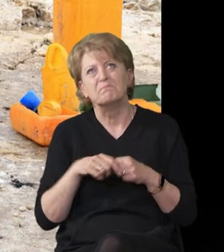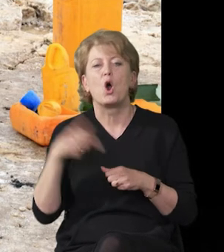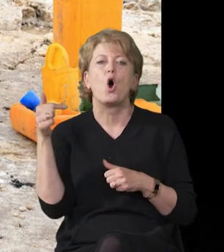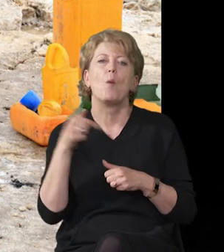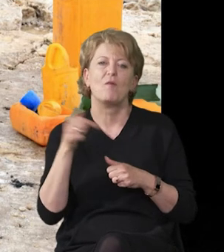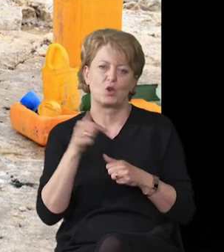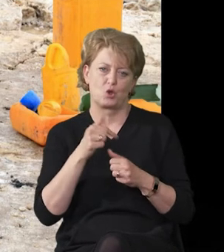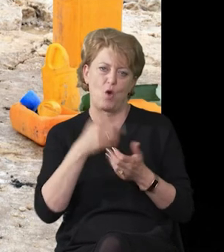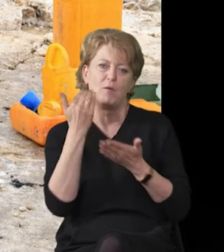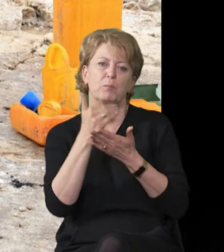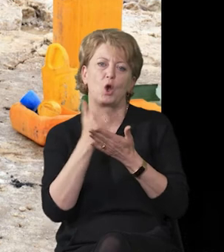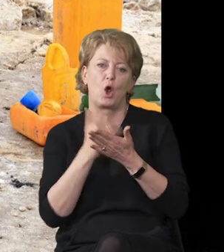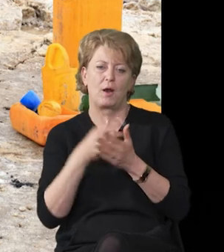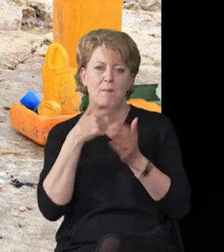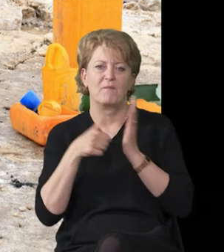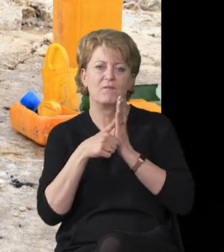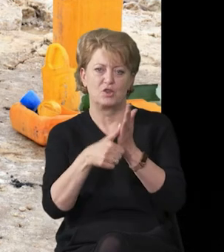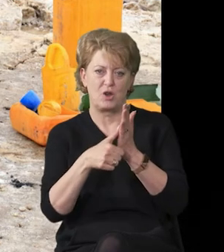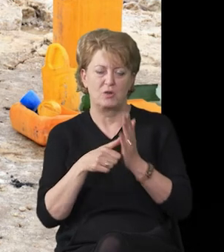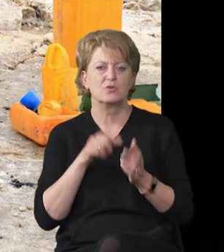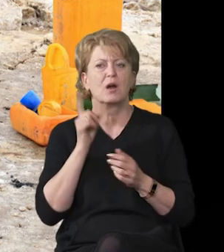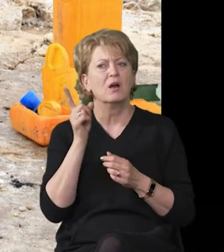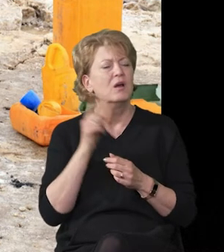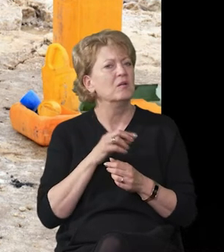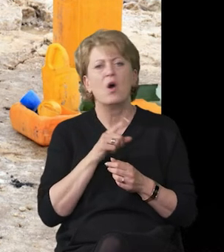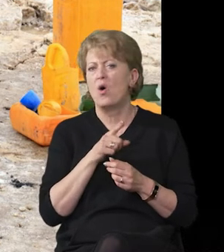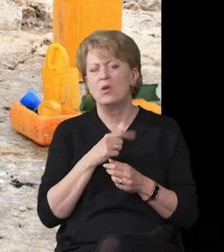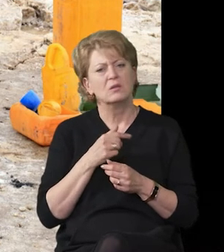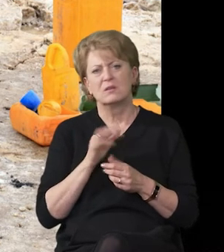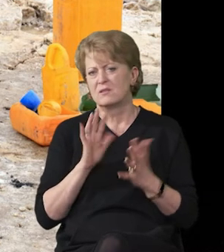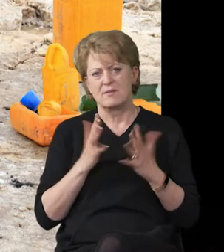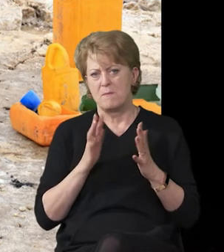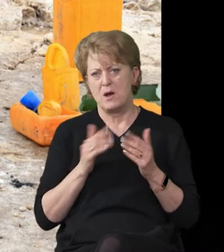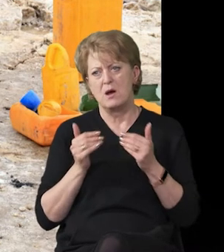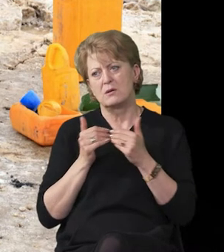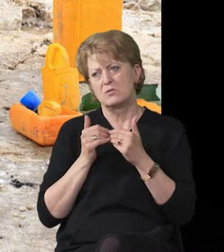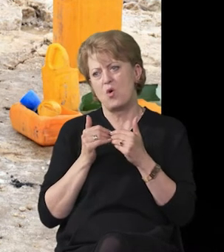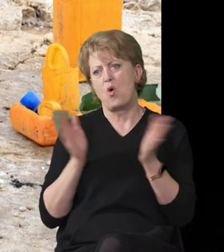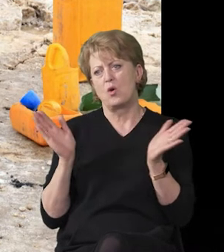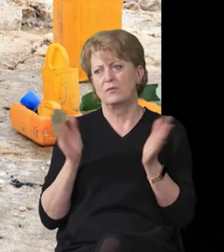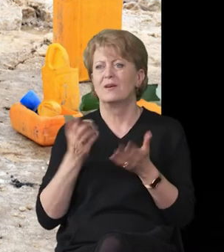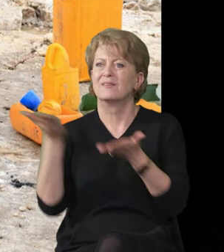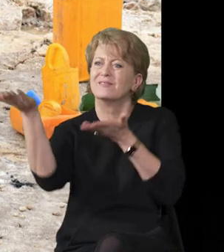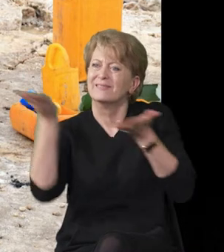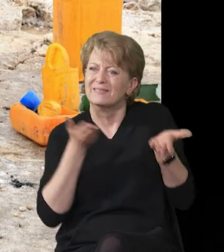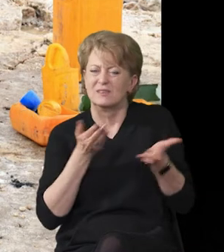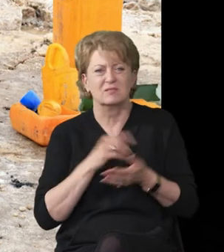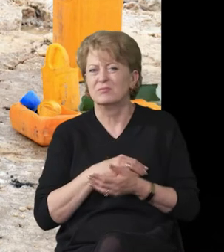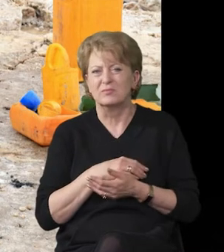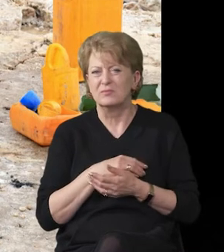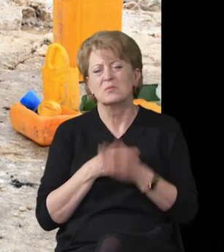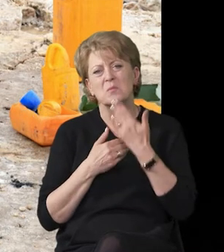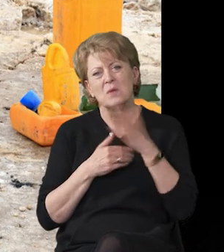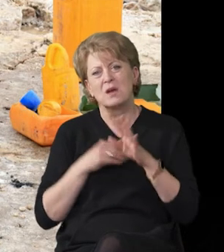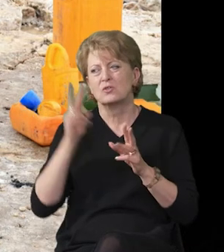wycieczki. I Afarowie nie są zbyt otwarci, oni raczej tolerują turystów jako zło konieczne, a agencje turystyczne